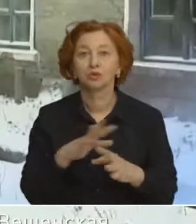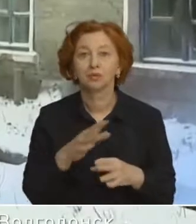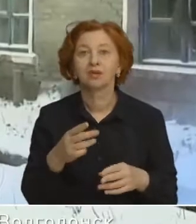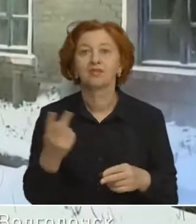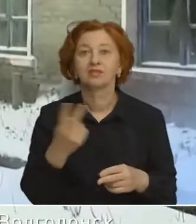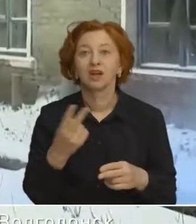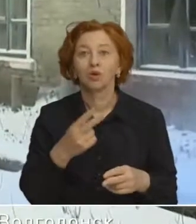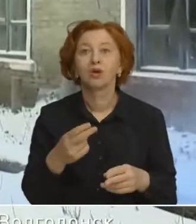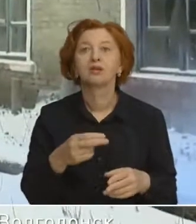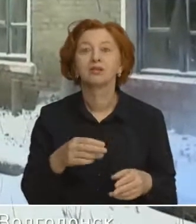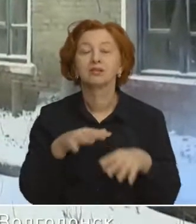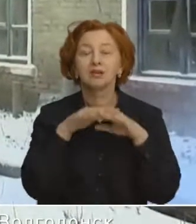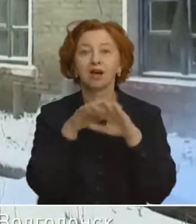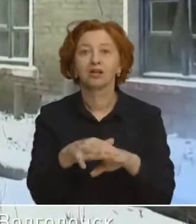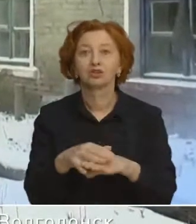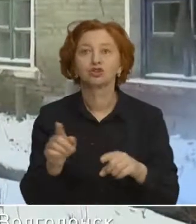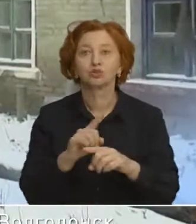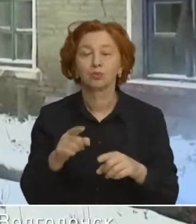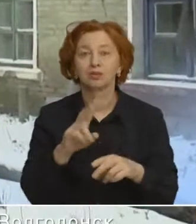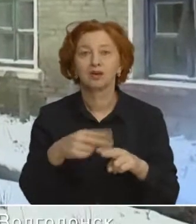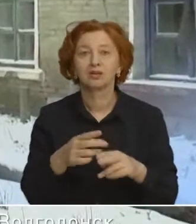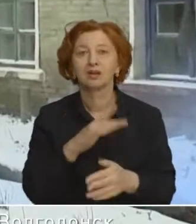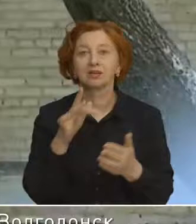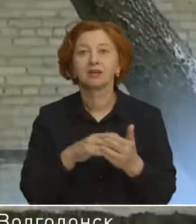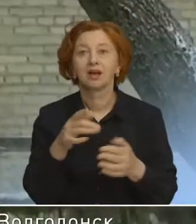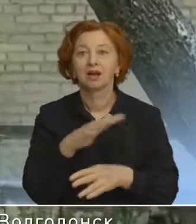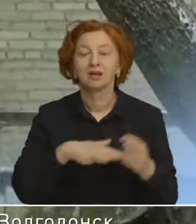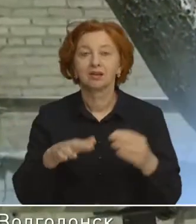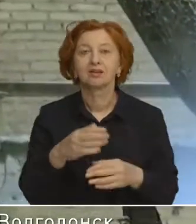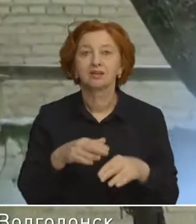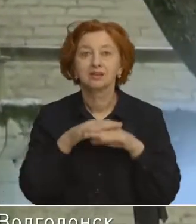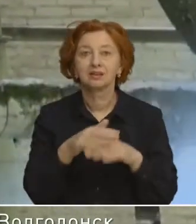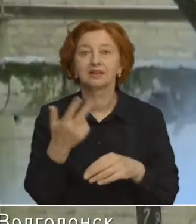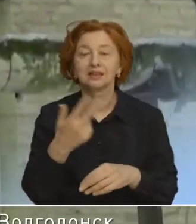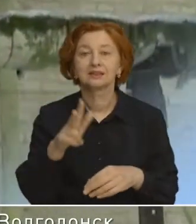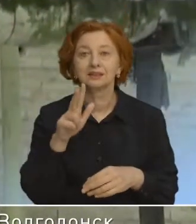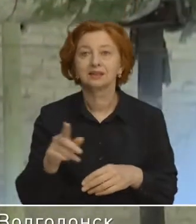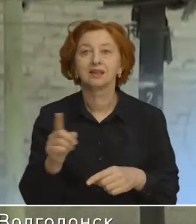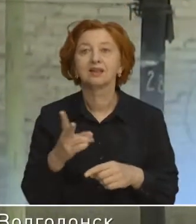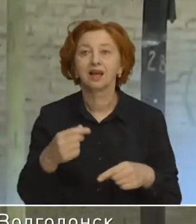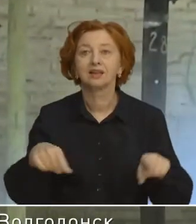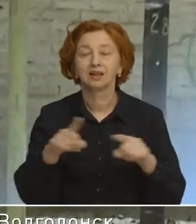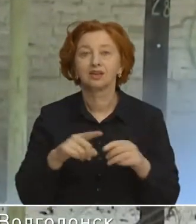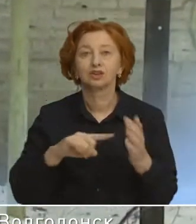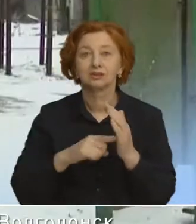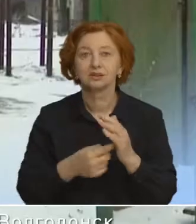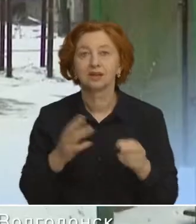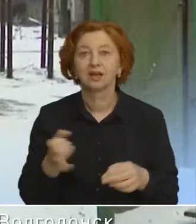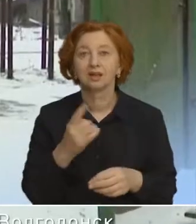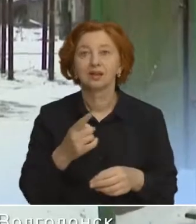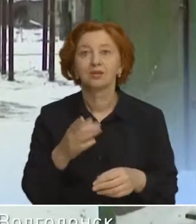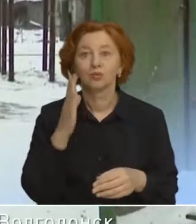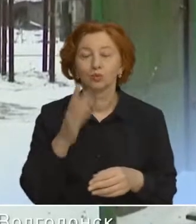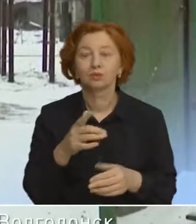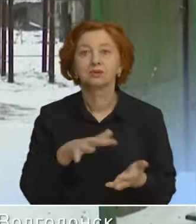второй транш областной поддержки Горняцкому городу. Ранее Новошахтинску направили 33 миллиона рублей на такие же цели. На этот раз будут